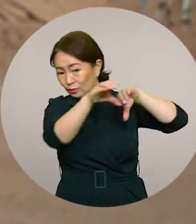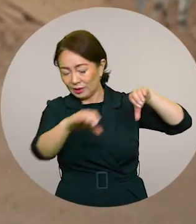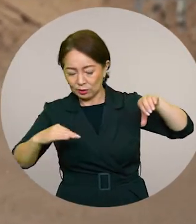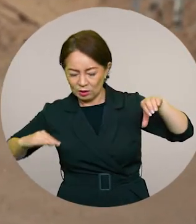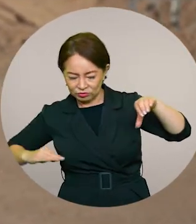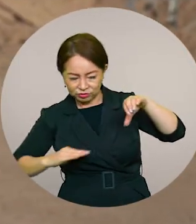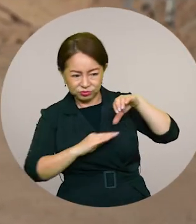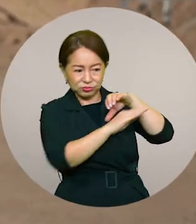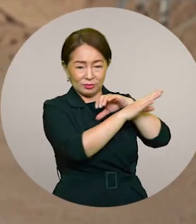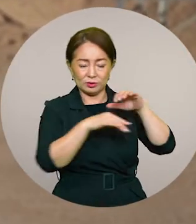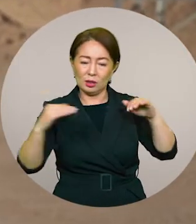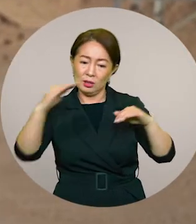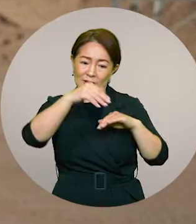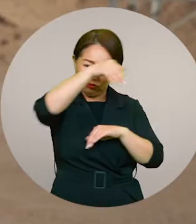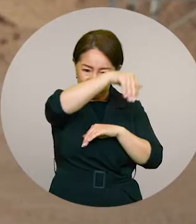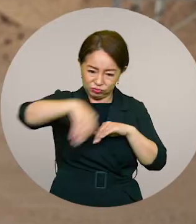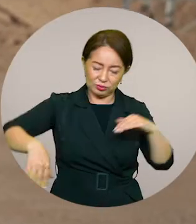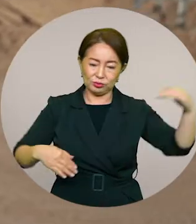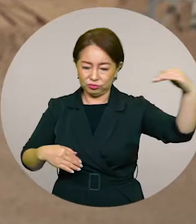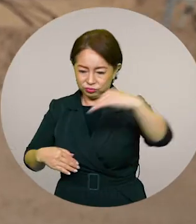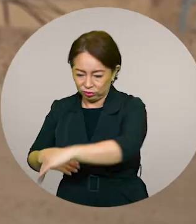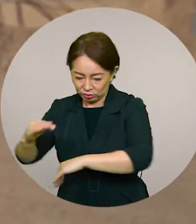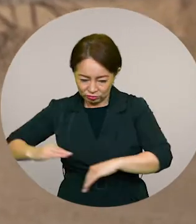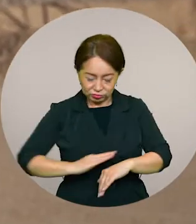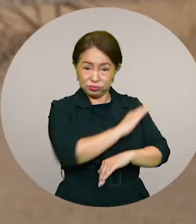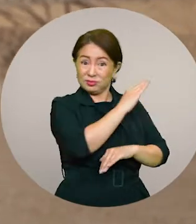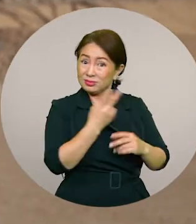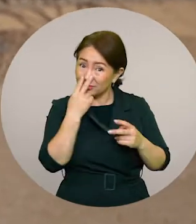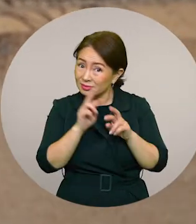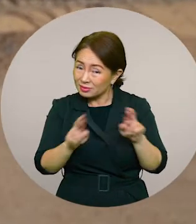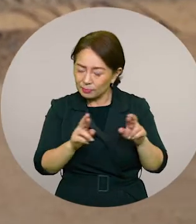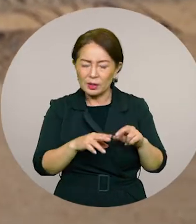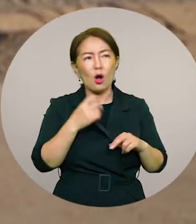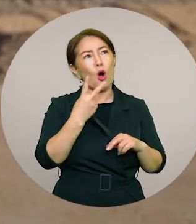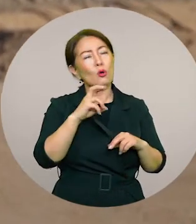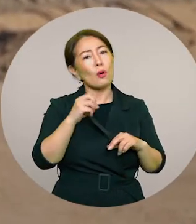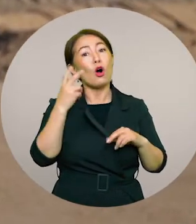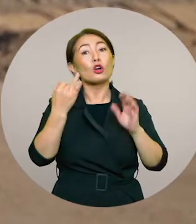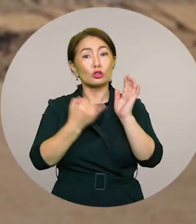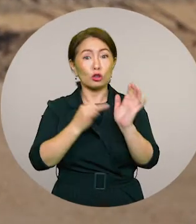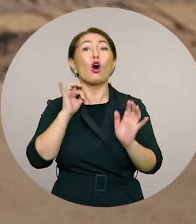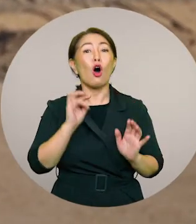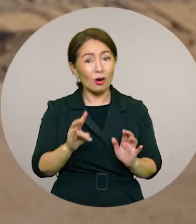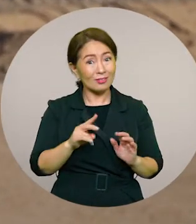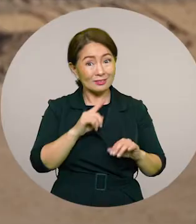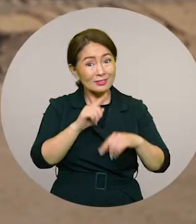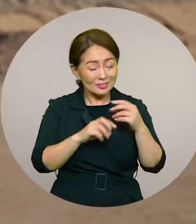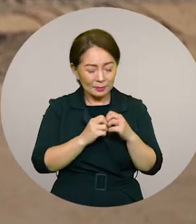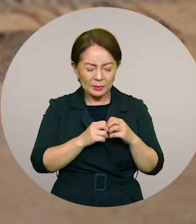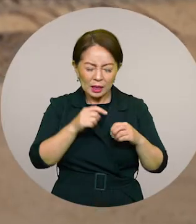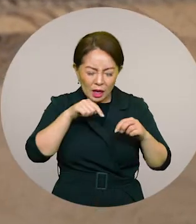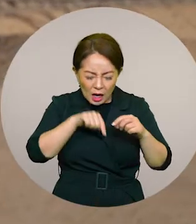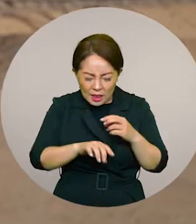энэ мэдээлэлээр явж байгаа 2027 он гэдгийг бас ирч болох байна. Нийт одоо за энэ маань цааш нь одоо барилгын бас мэдээд